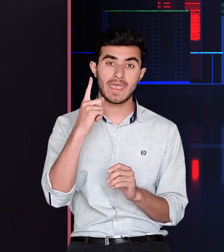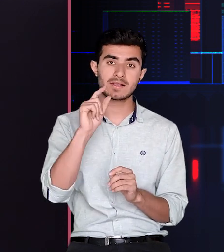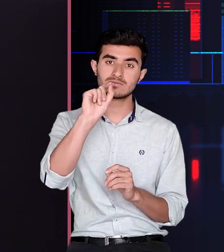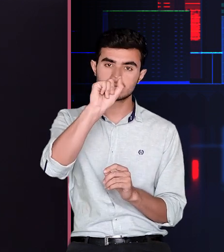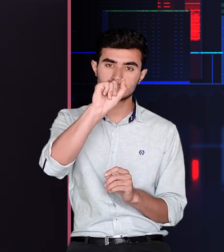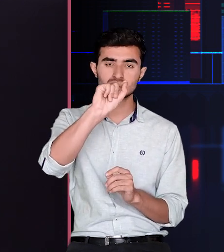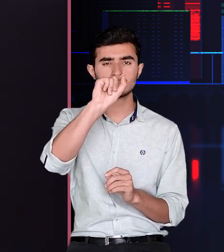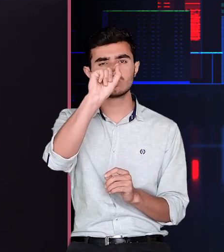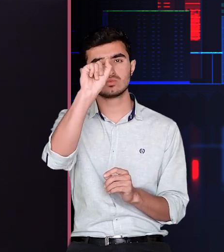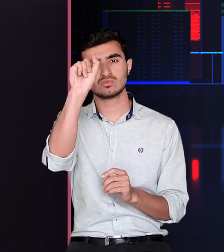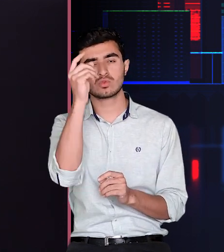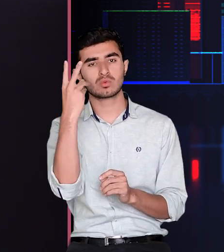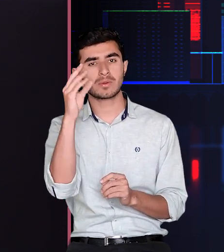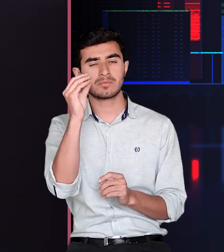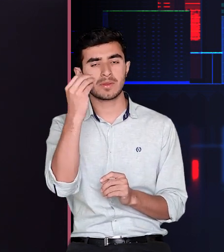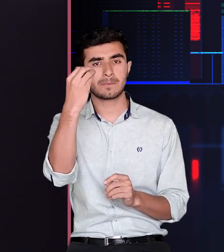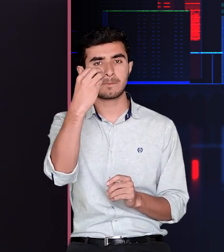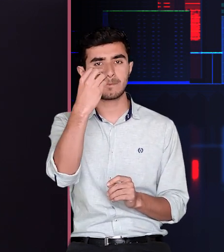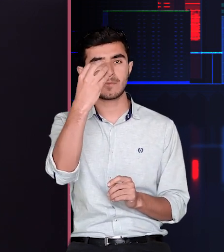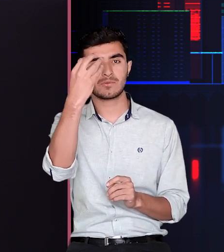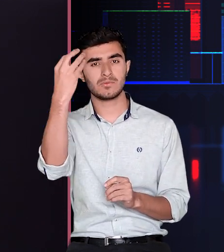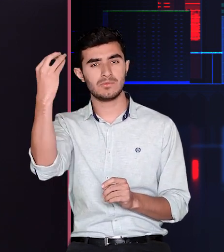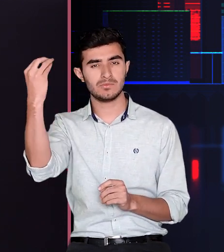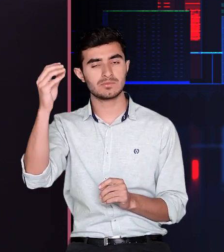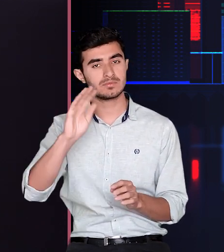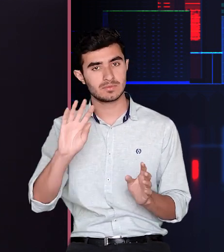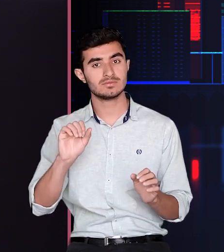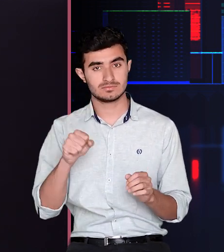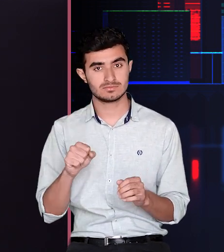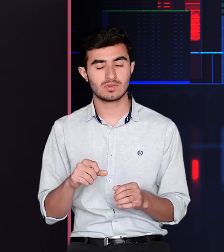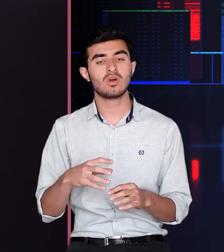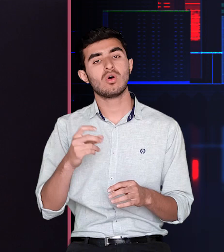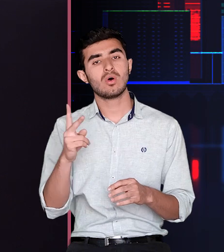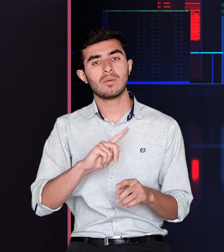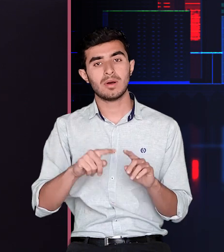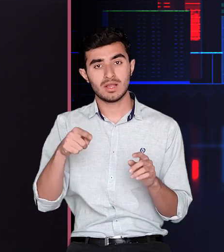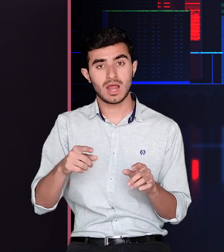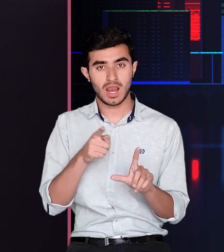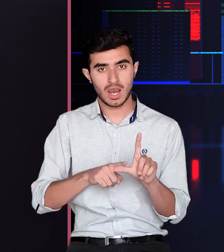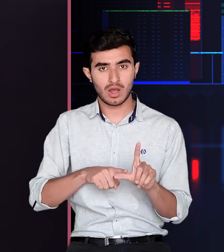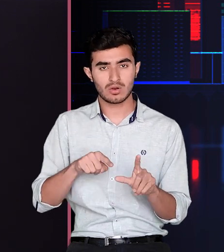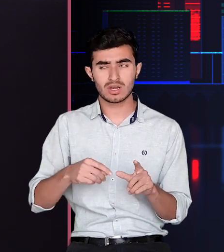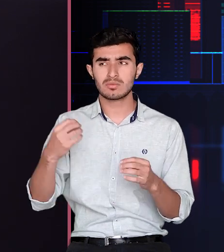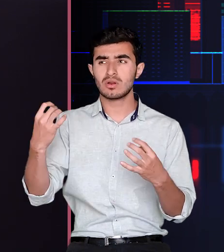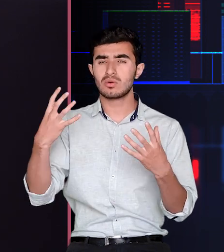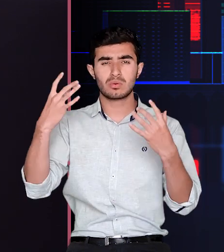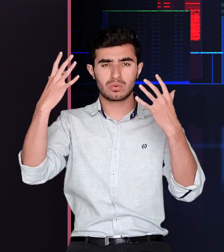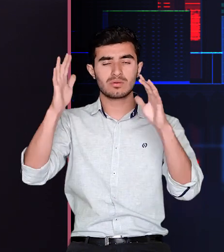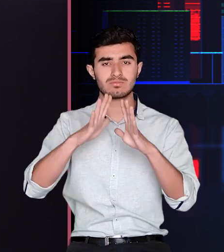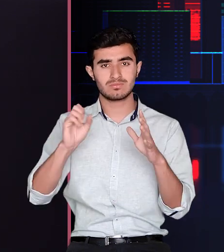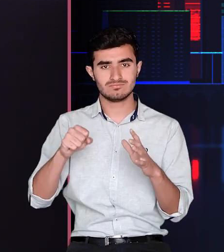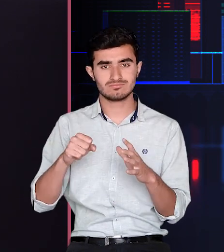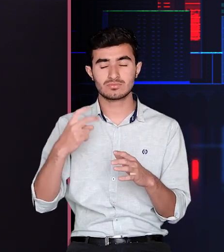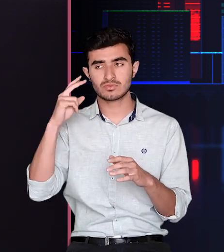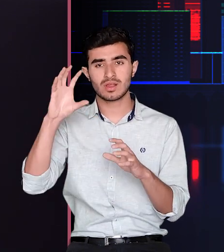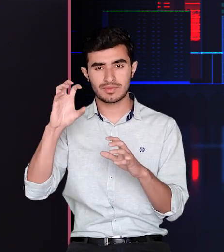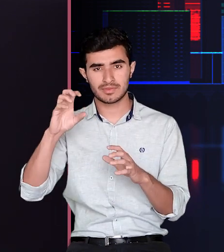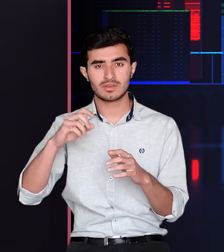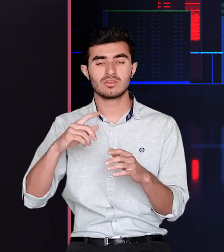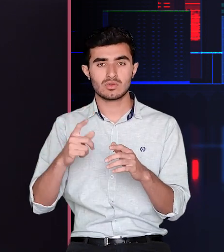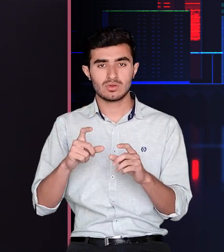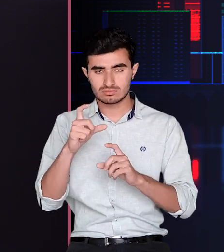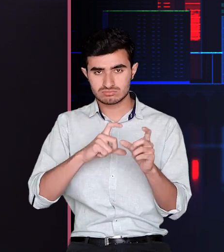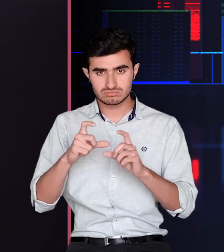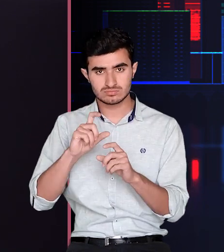लिए भी एक आप स्पेशल टाइप्स ऑफ इमेजेस लेते हैं, डार्क फ्रेम्स, फ्लैट फ्रेम्स, बायस फ्रेम्स। उसमें होता है कि वही नॉइज़ रिडक्शन के लिए